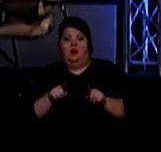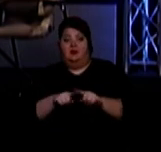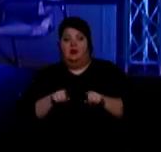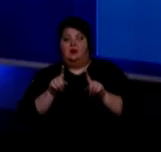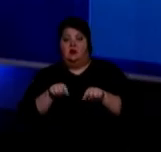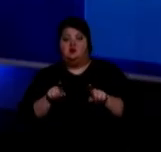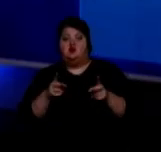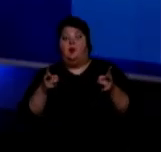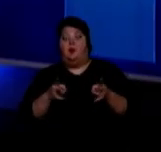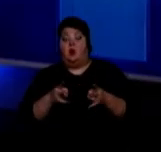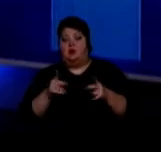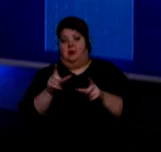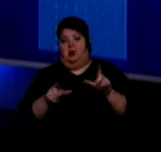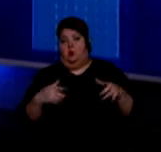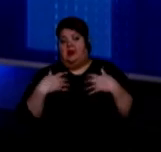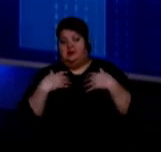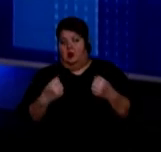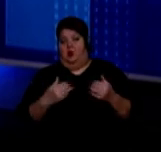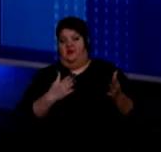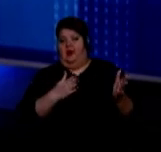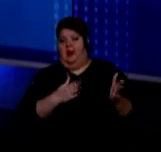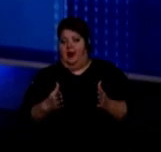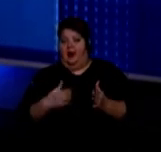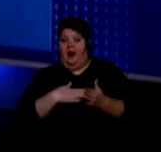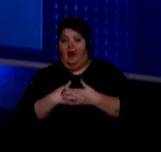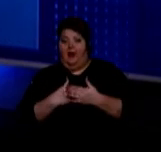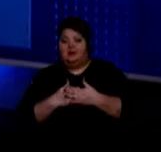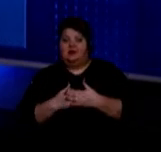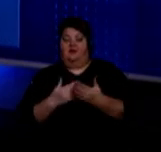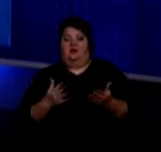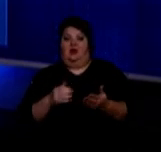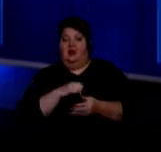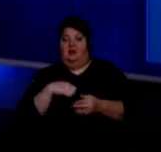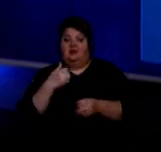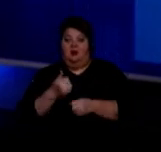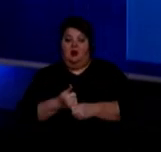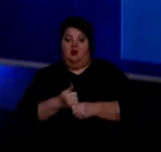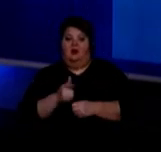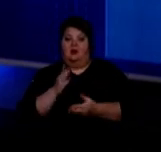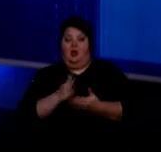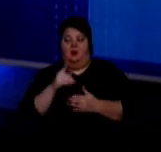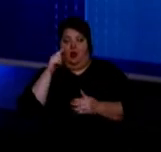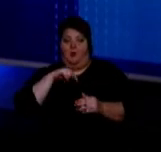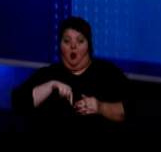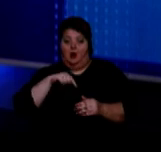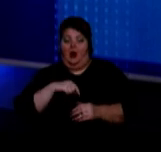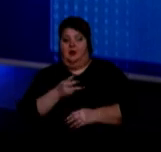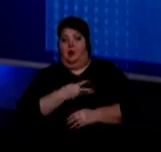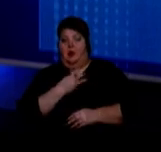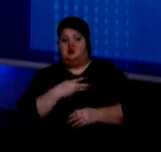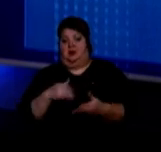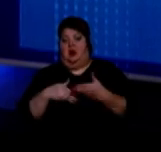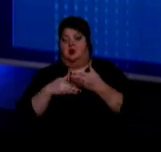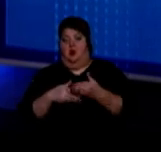потрібно. Люди здорові, активні. І саме головне, бо є моральне бажання